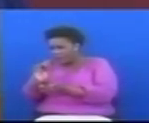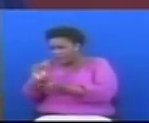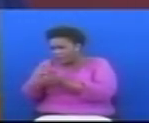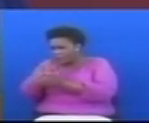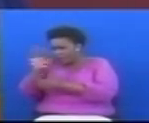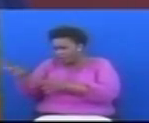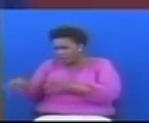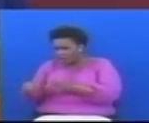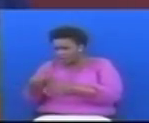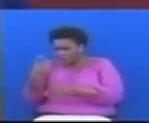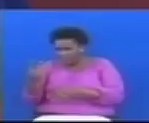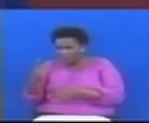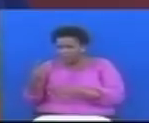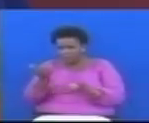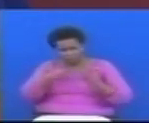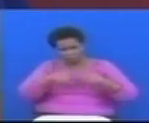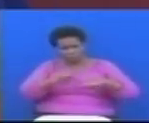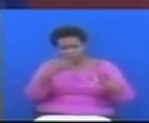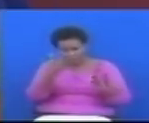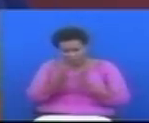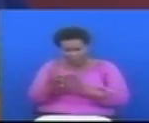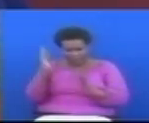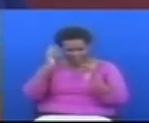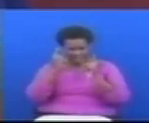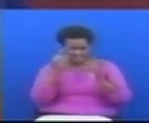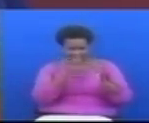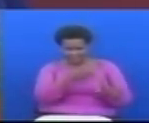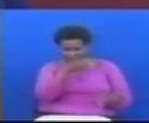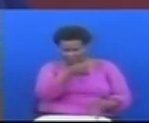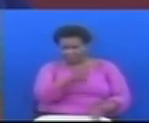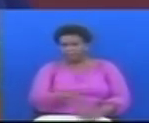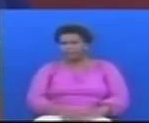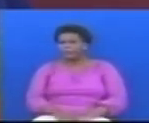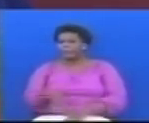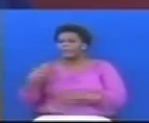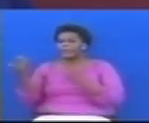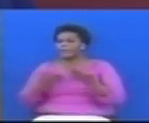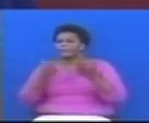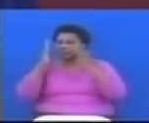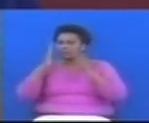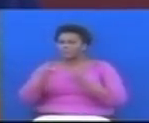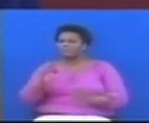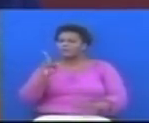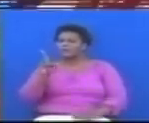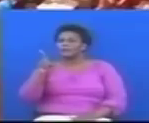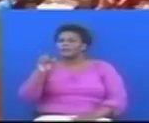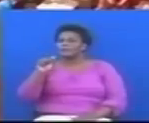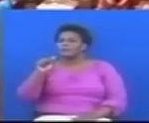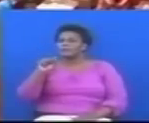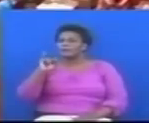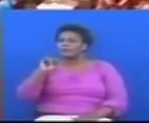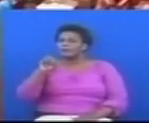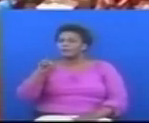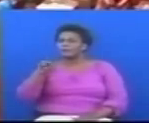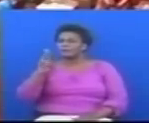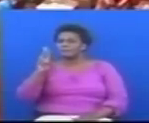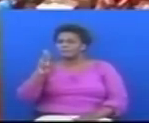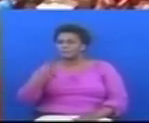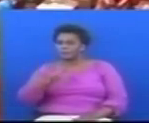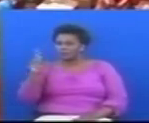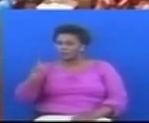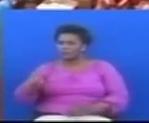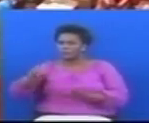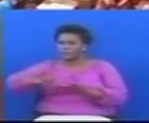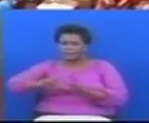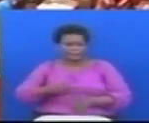Mheshimiwa Daimu Mpakate, swali la nyongeza. Asante Mheshimiwa Naibu Spika kunipa nafasi kuuliza swali la nyongeza.